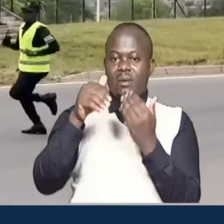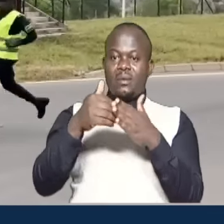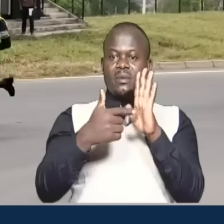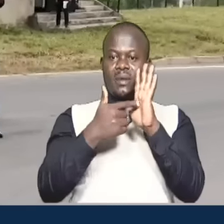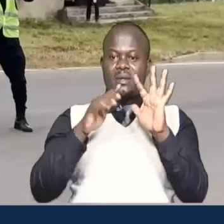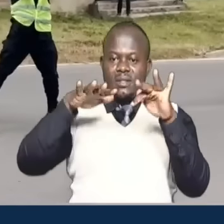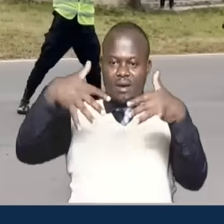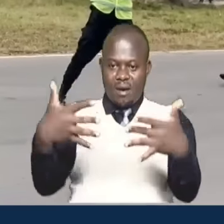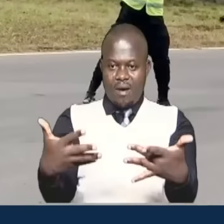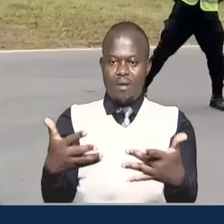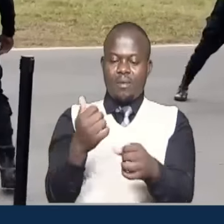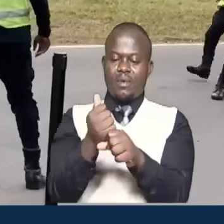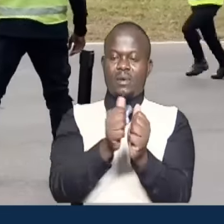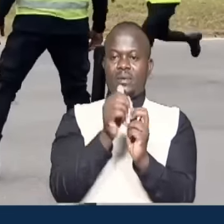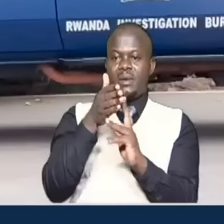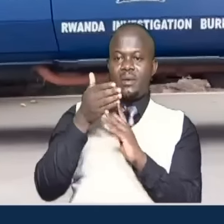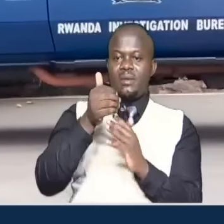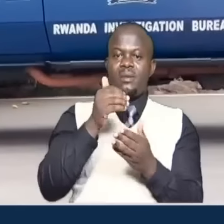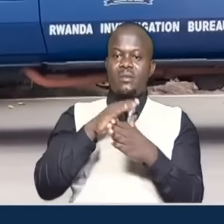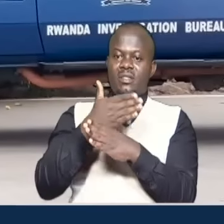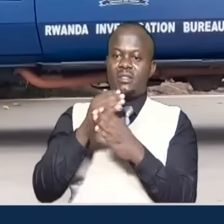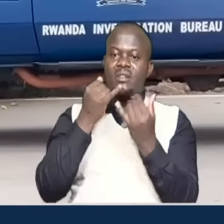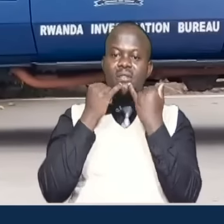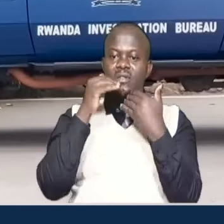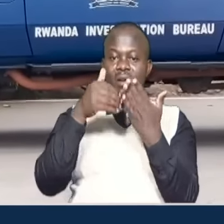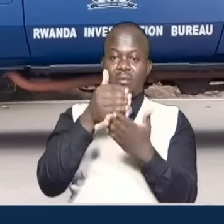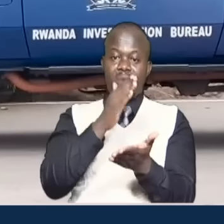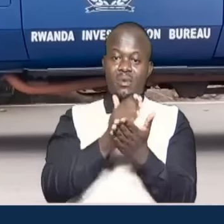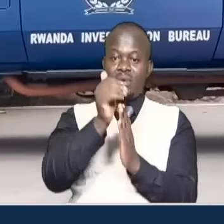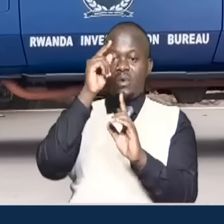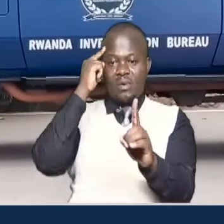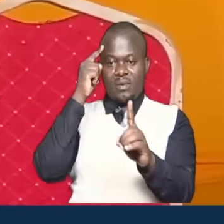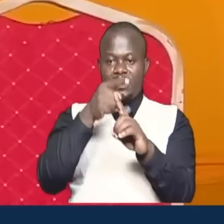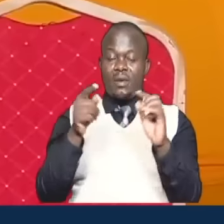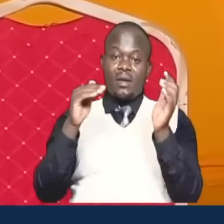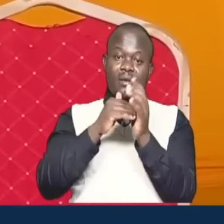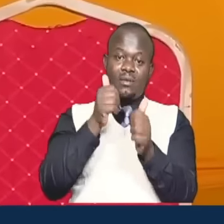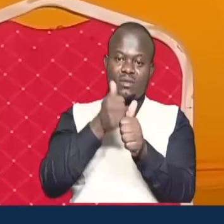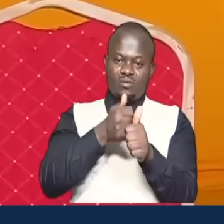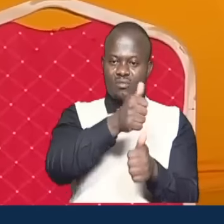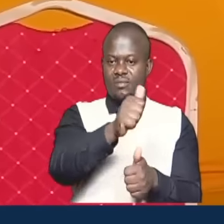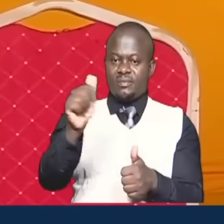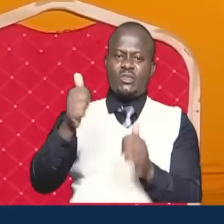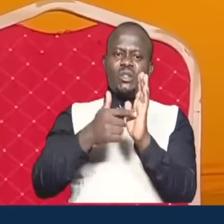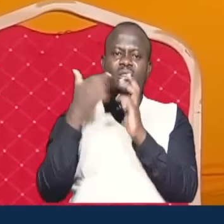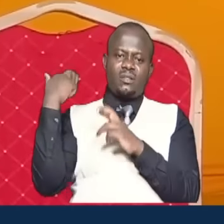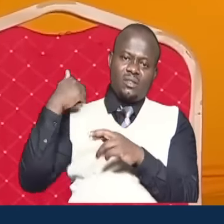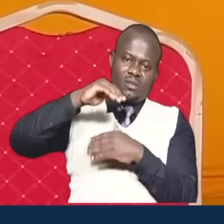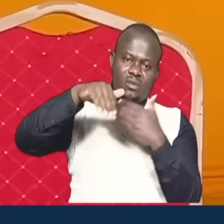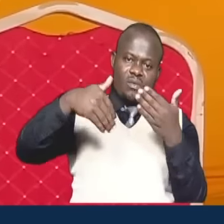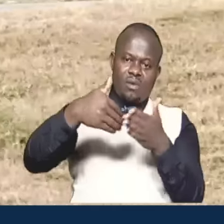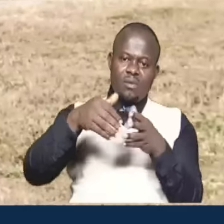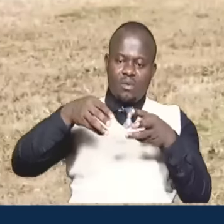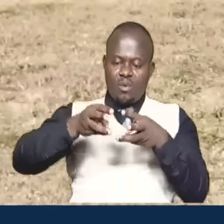uburyo bakorana hagati yabo mu guhanahana amakuru no kuburizamo uwo mugambi, kandi buri rwego rukagaragaza inshingano zarwo